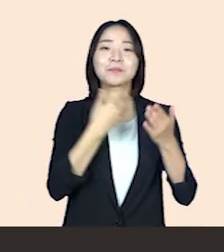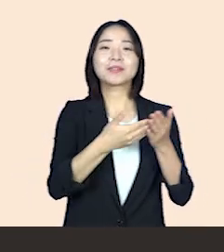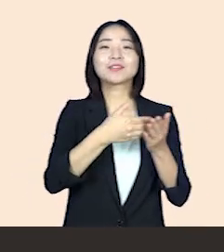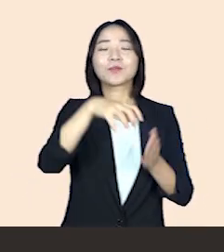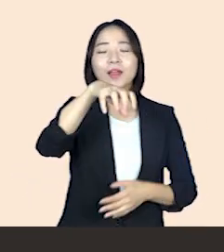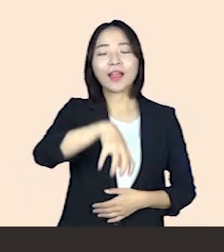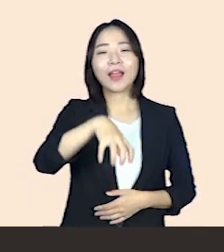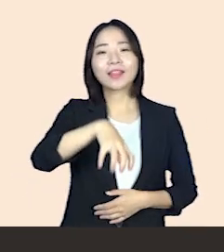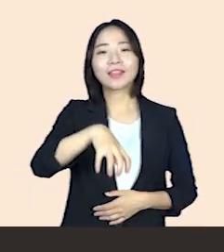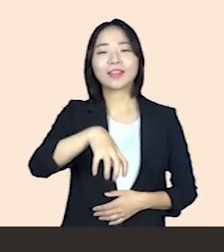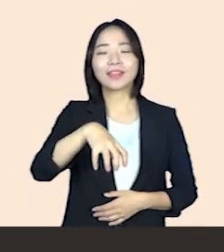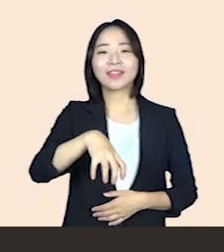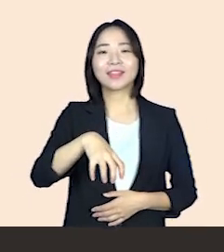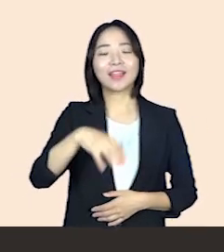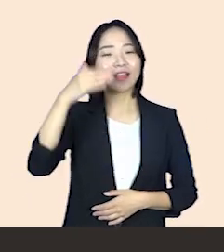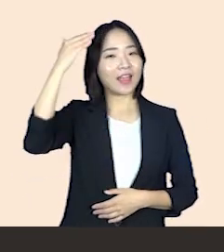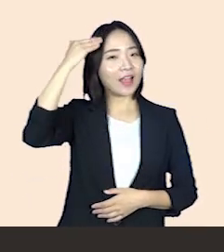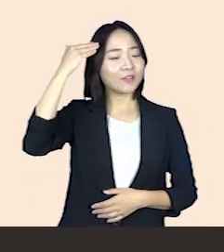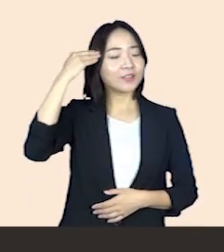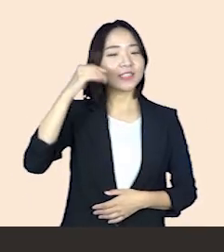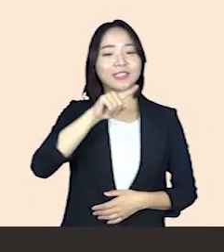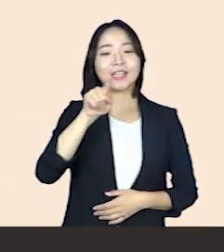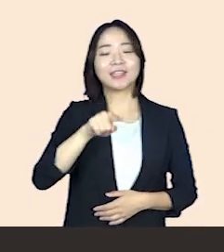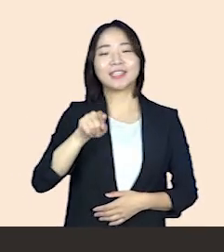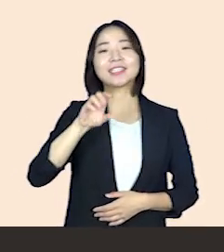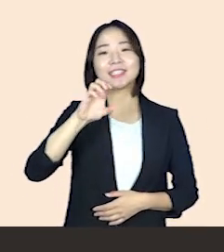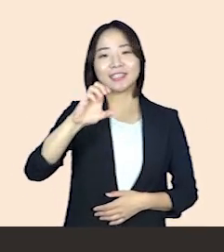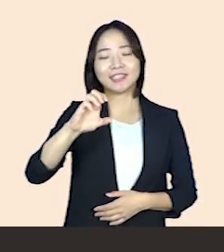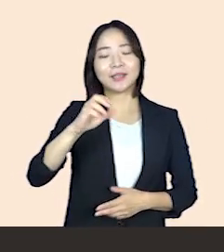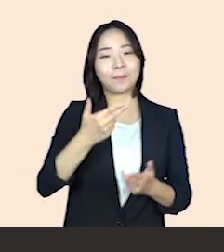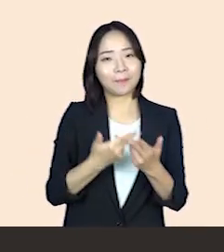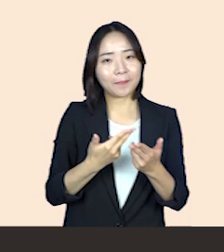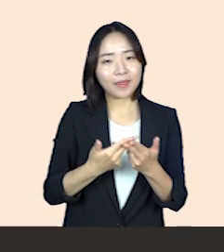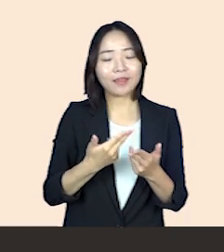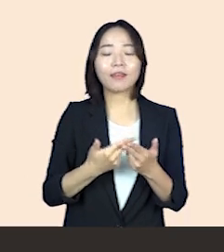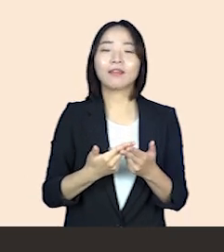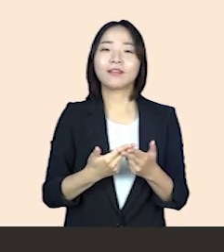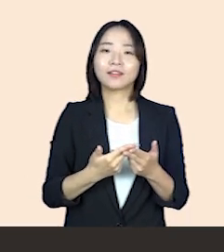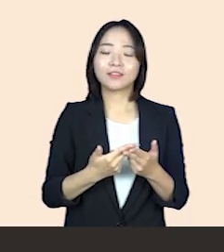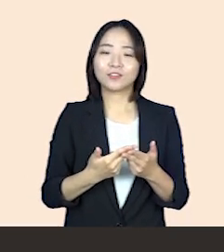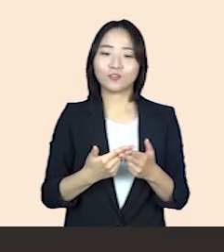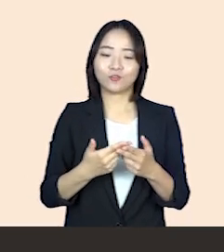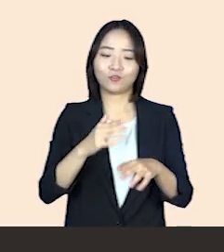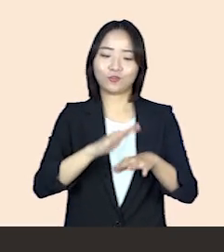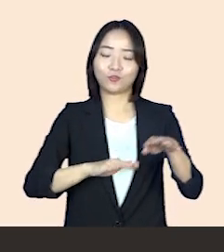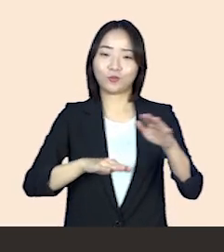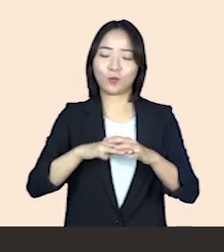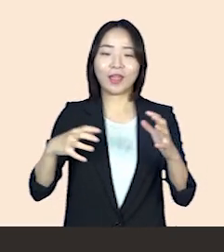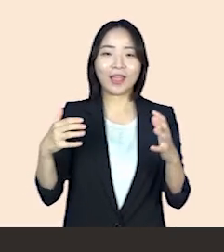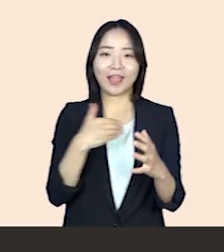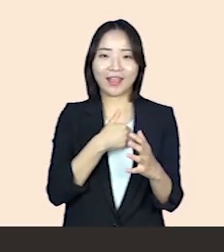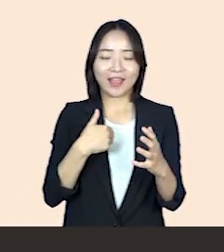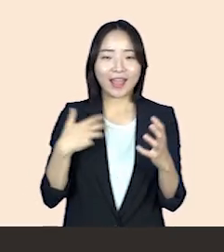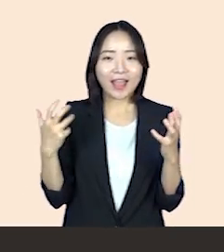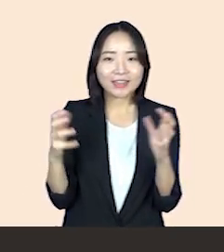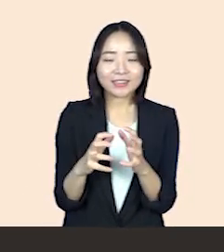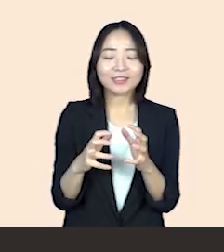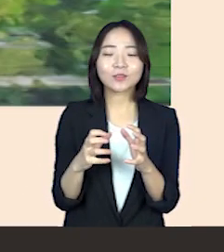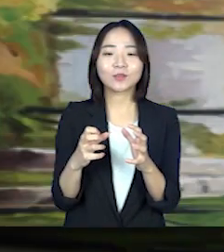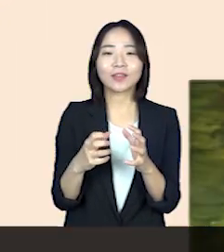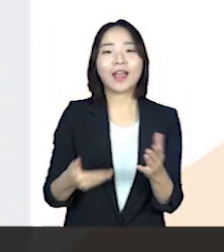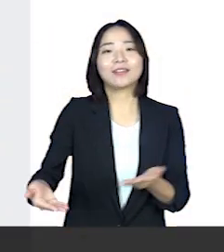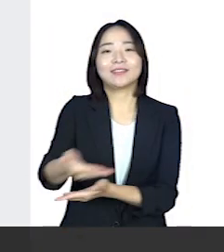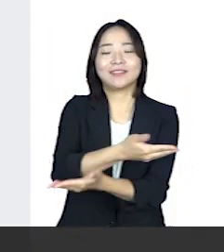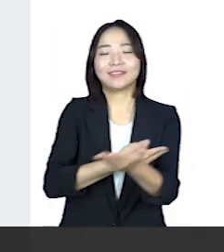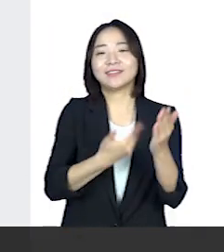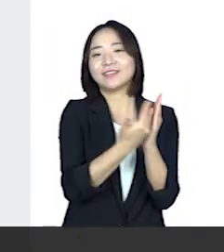일상의 행복전과 한국 CZT협회 천안 젠탱글전 그리고 두 손 가득 디딤돌 함께하는